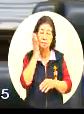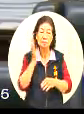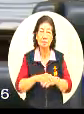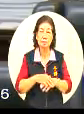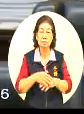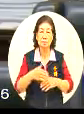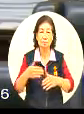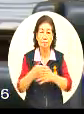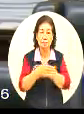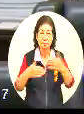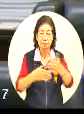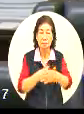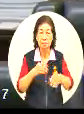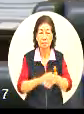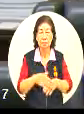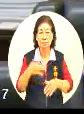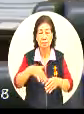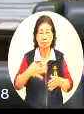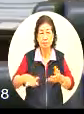收